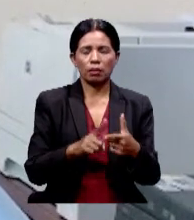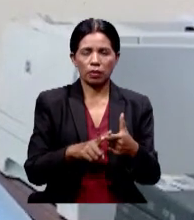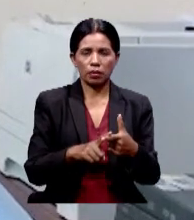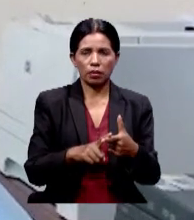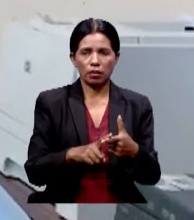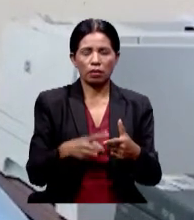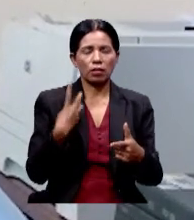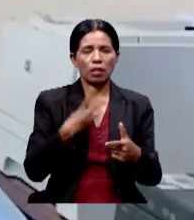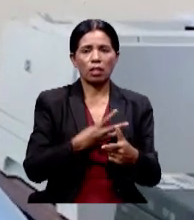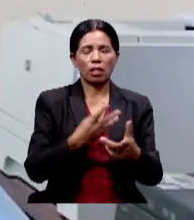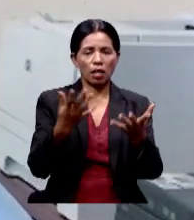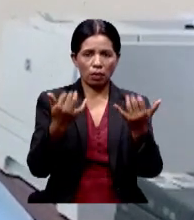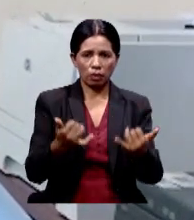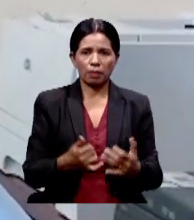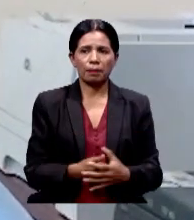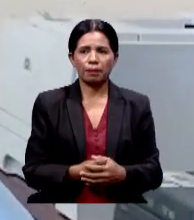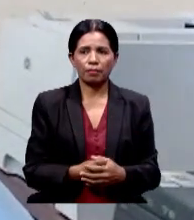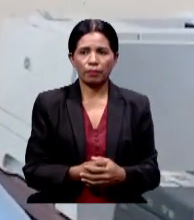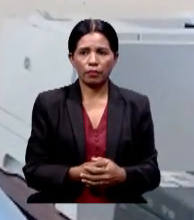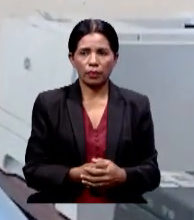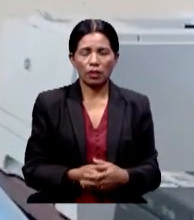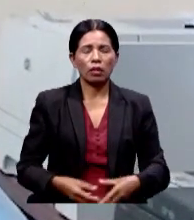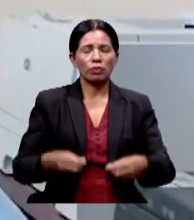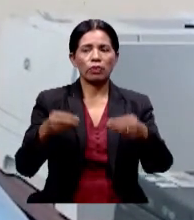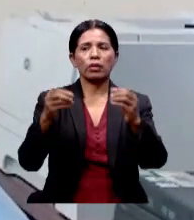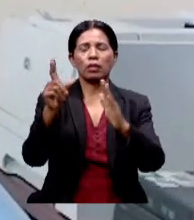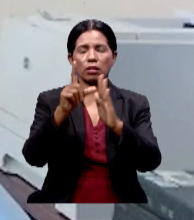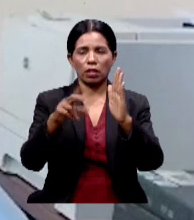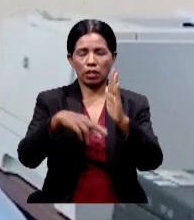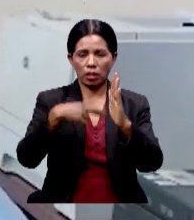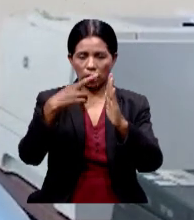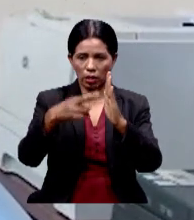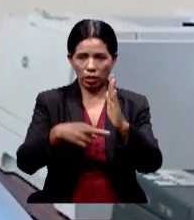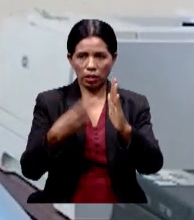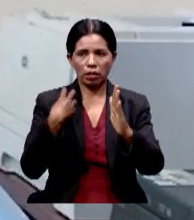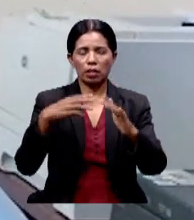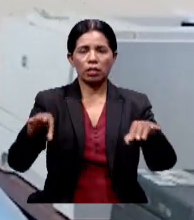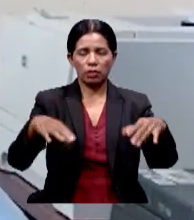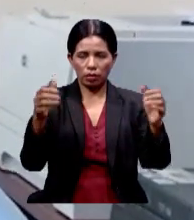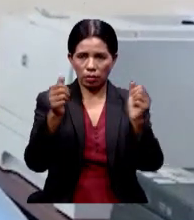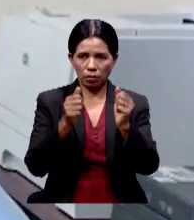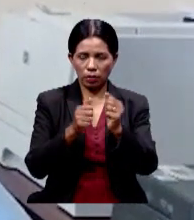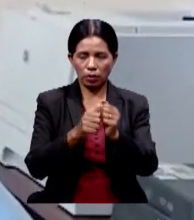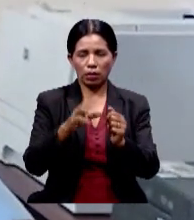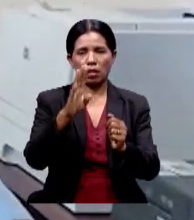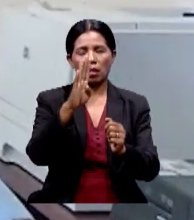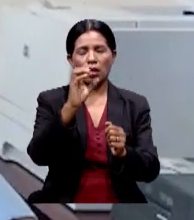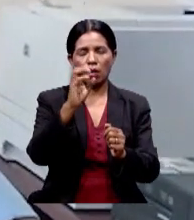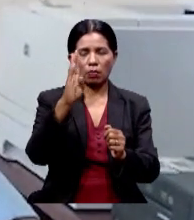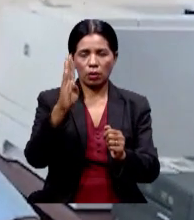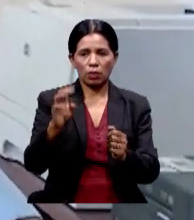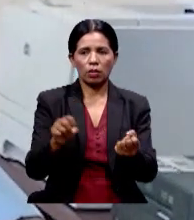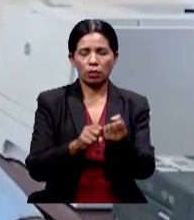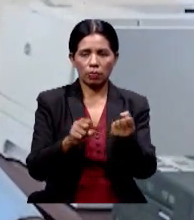sita warrau ita hatung tang orde no mo sita koordinasaun ho bo para ato apui